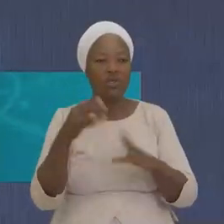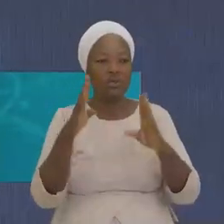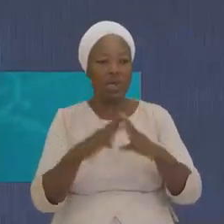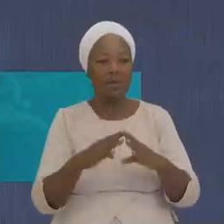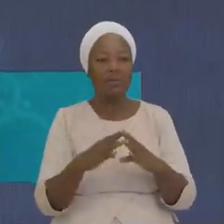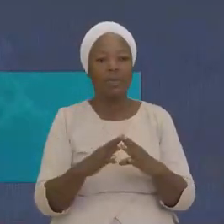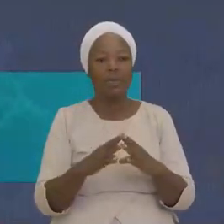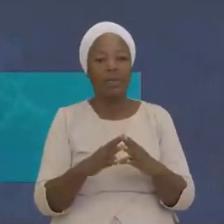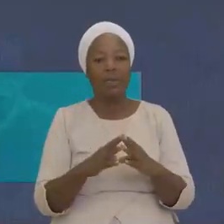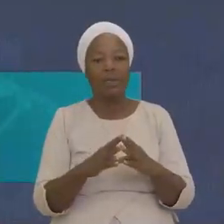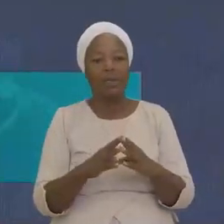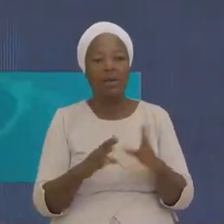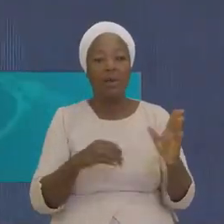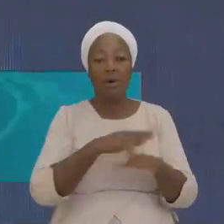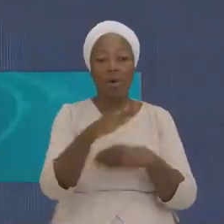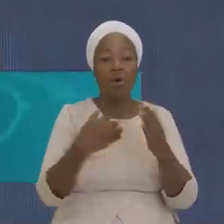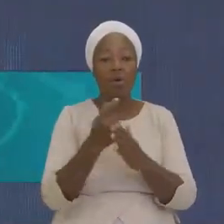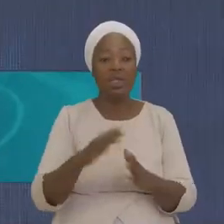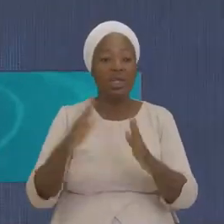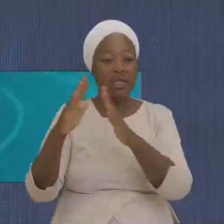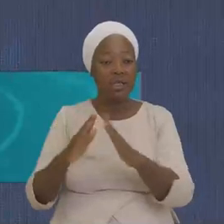Lorsqu'il entra dans Jérusalem,